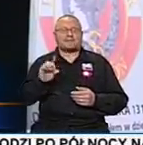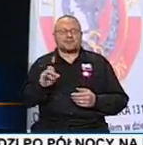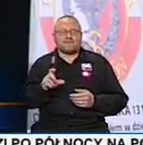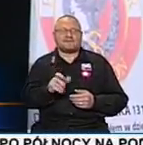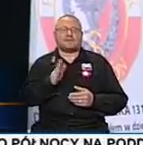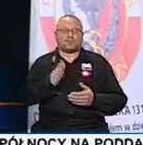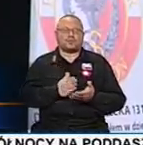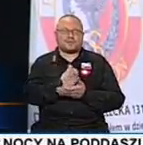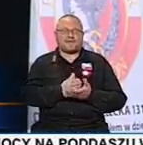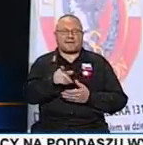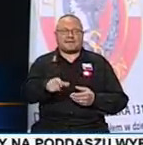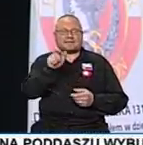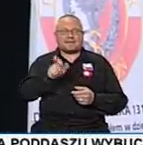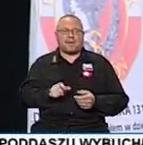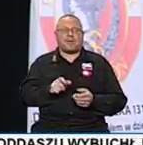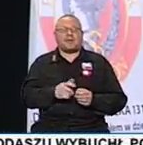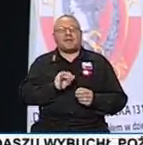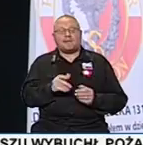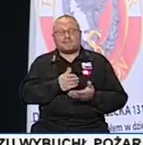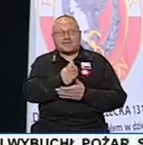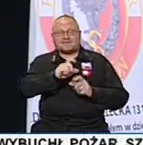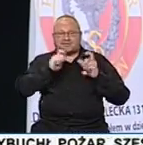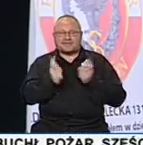używali i poprzez wszystkie